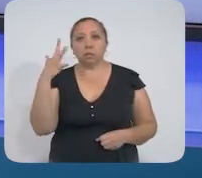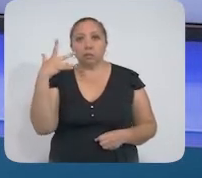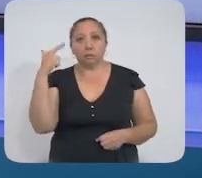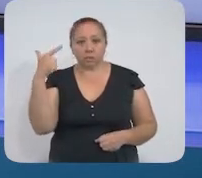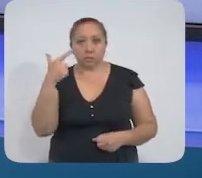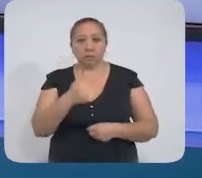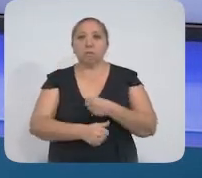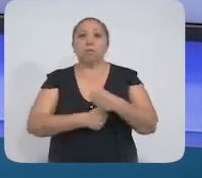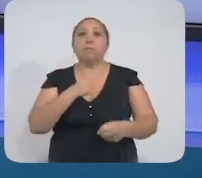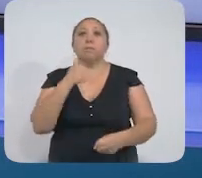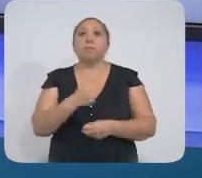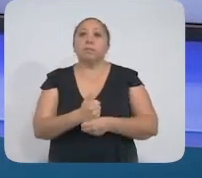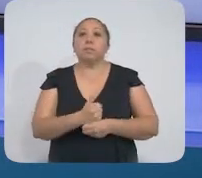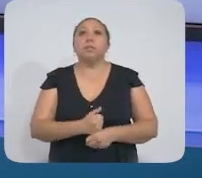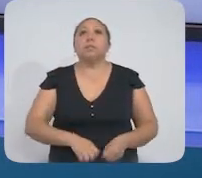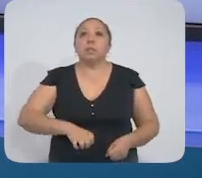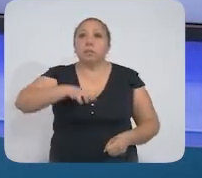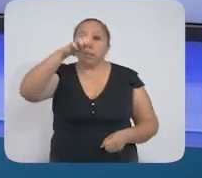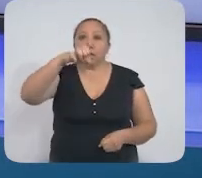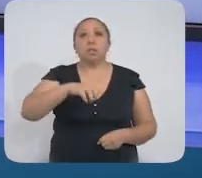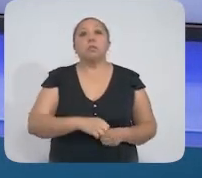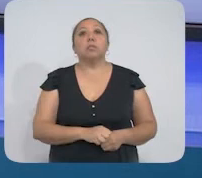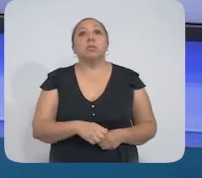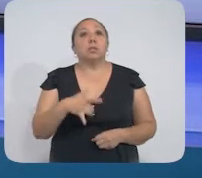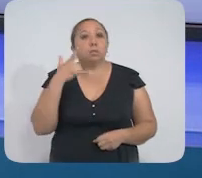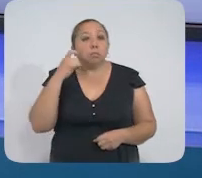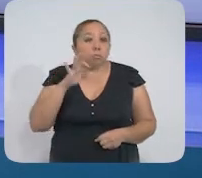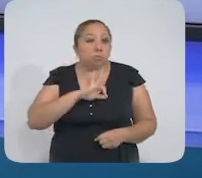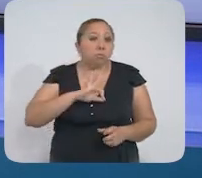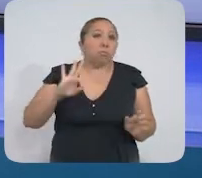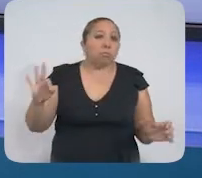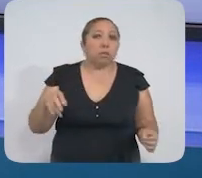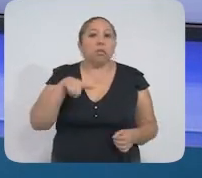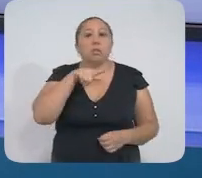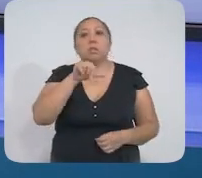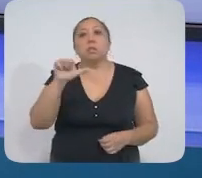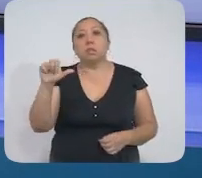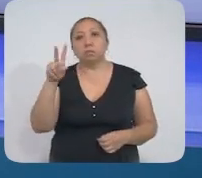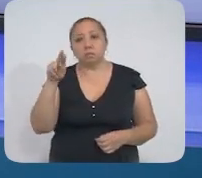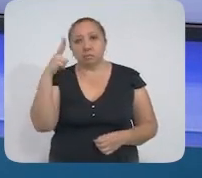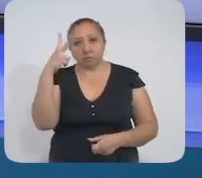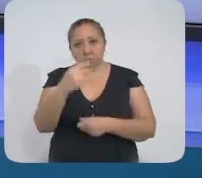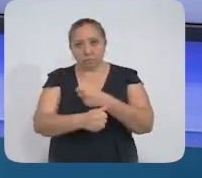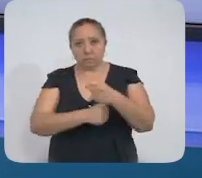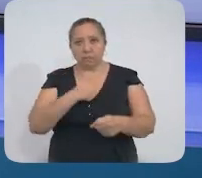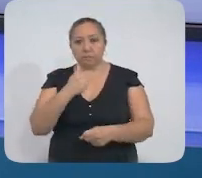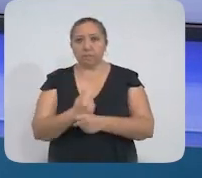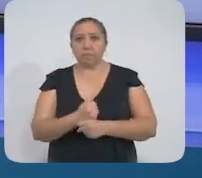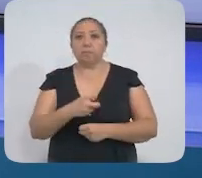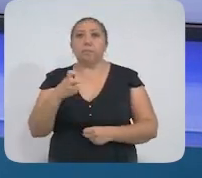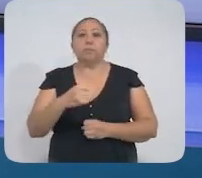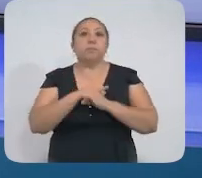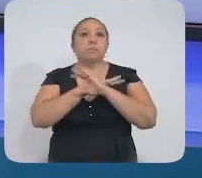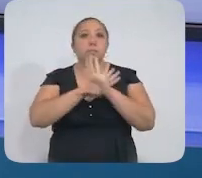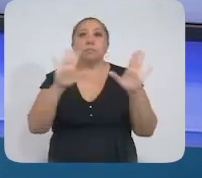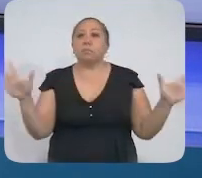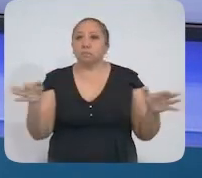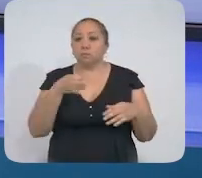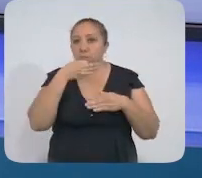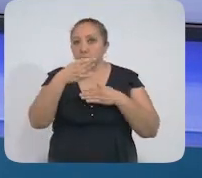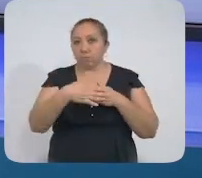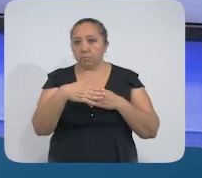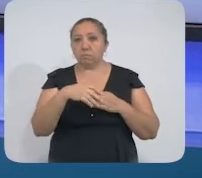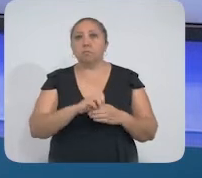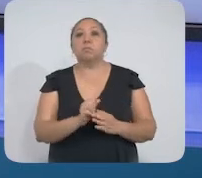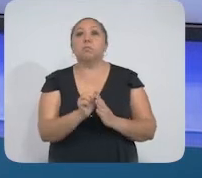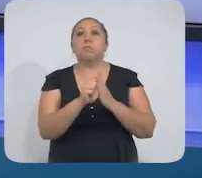shakaltalo mantasto menos tzakiahilo umola ilto olal. Tulaka le tiobe ku chikpa hale mat ubuk le kohane tiobo. Uhabilu kustal le